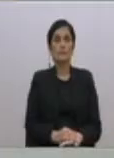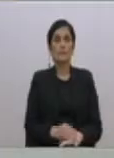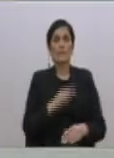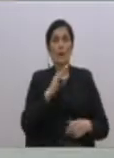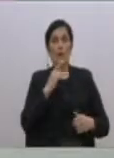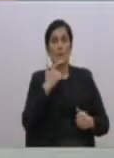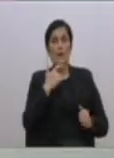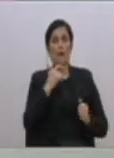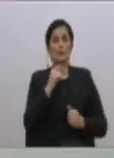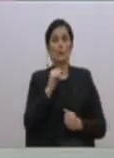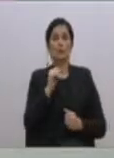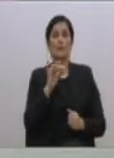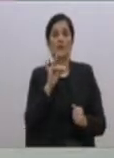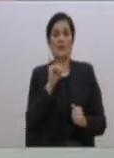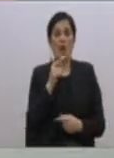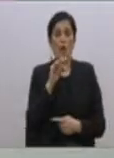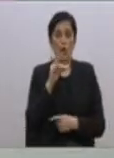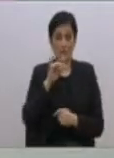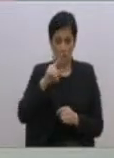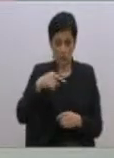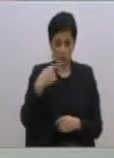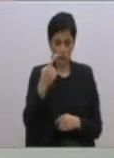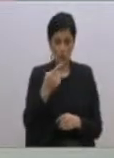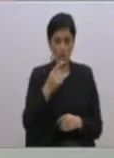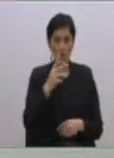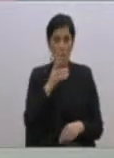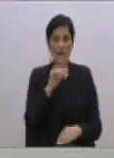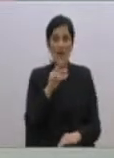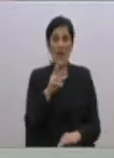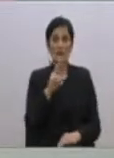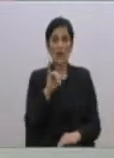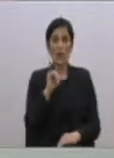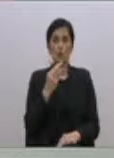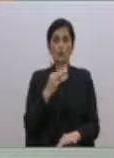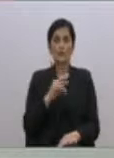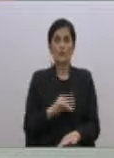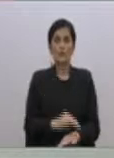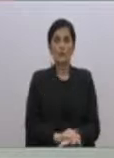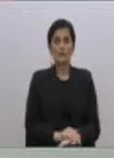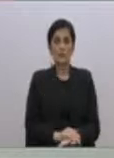ბატონი იაკო ხუჩია, შემდეგ ბატონი მიხეილ დაუშვილი.